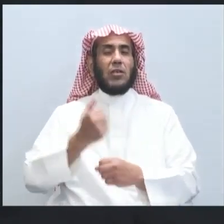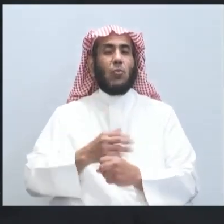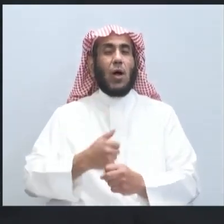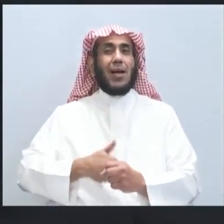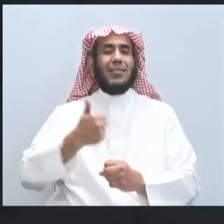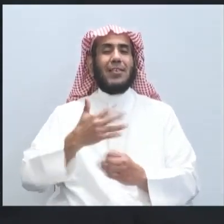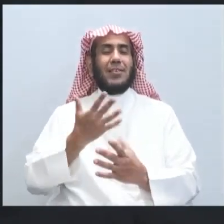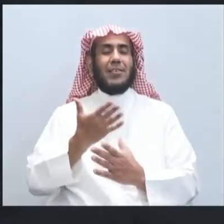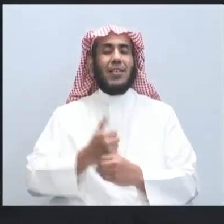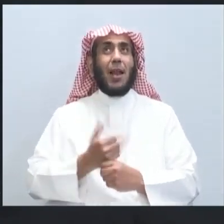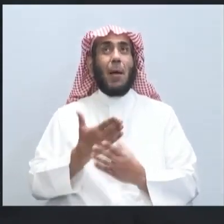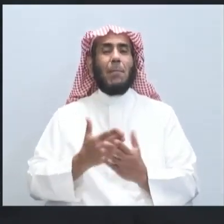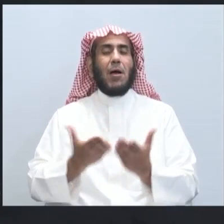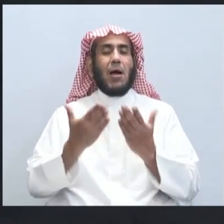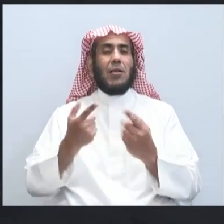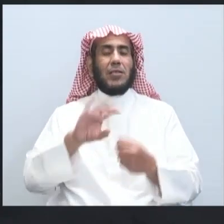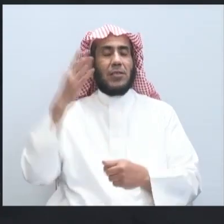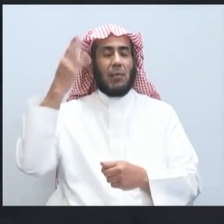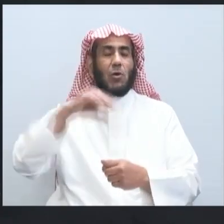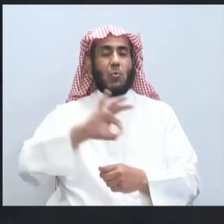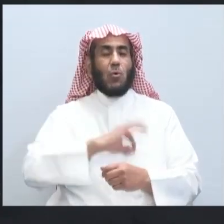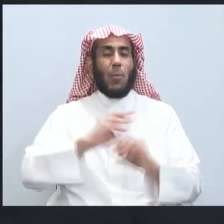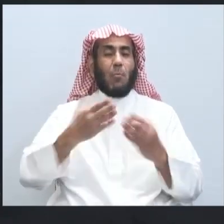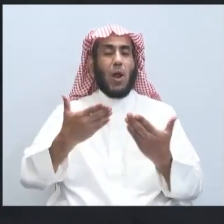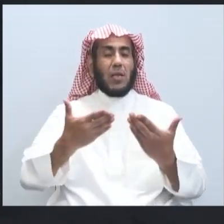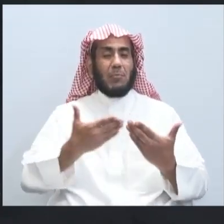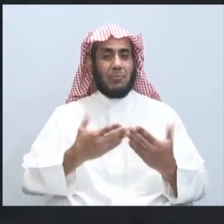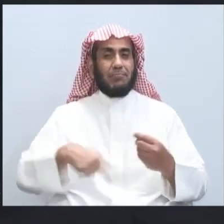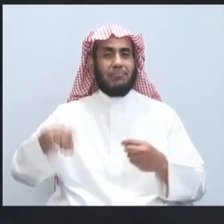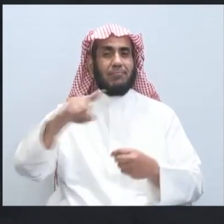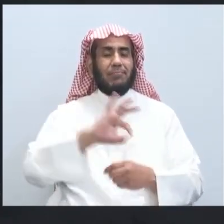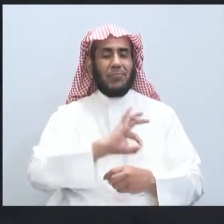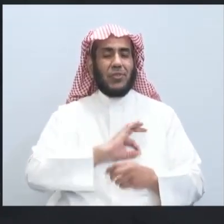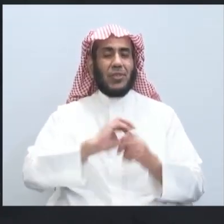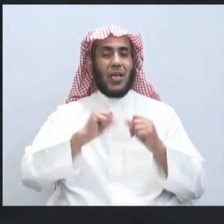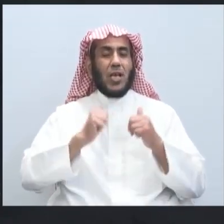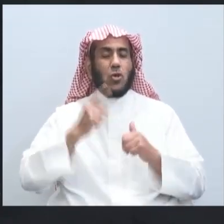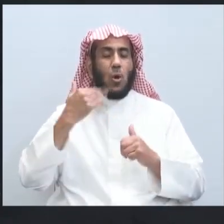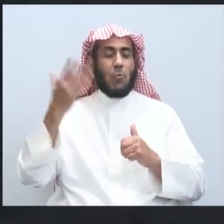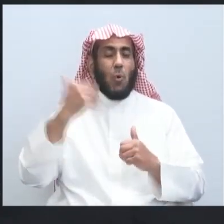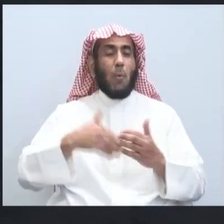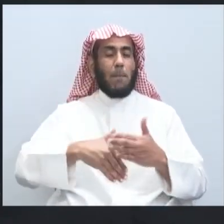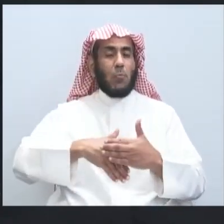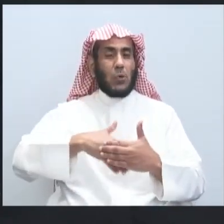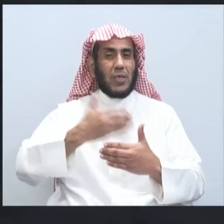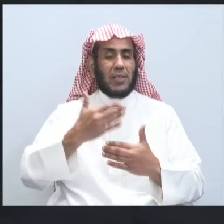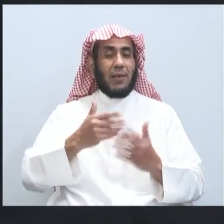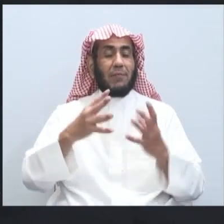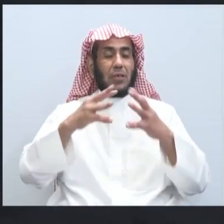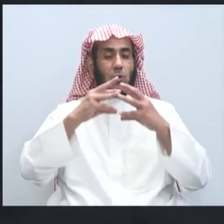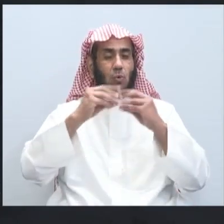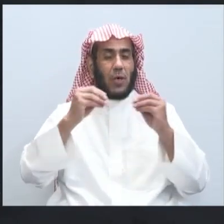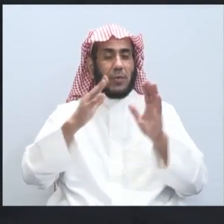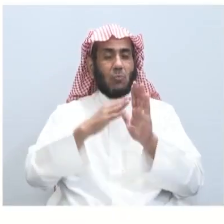السلام السلام عليكم ورحمه الله وبركاته واهلا وسهلا بكم اعزائي الطلاب والطالبات مجددا في شروحات